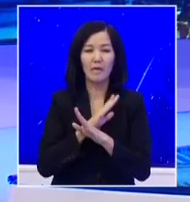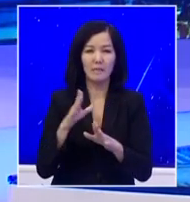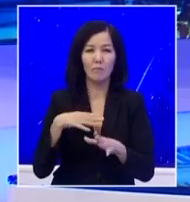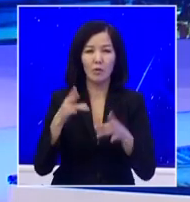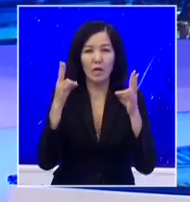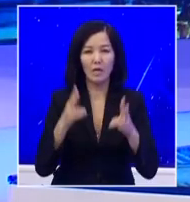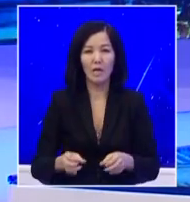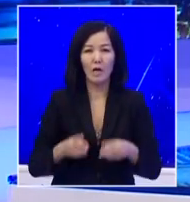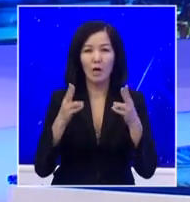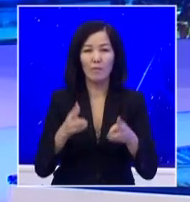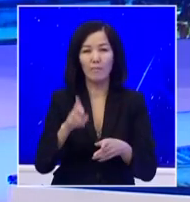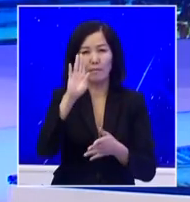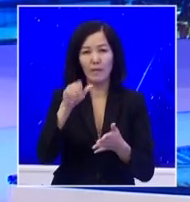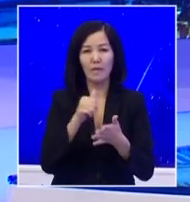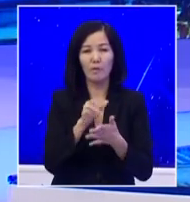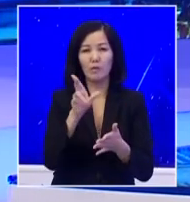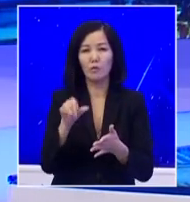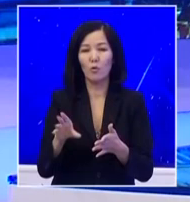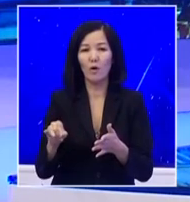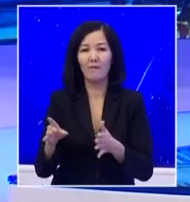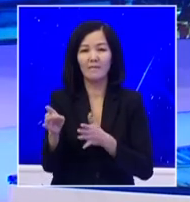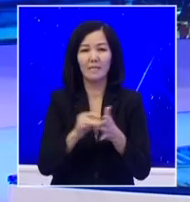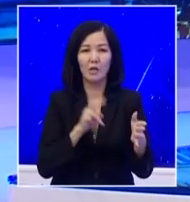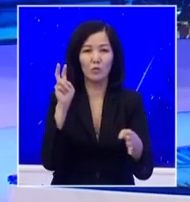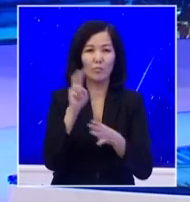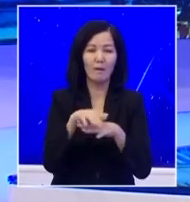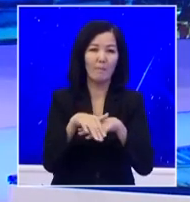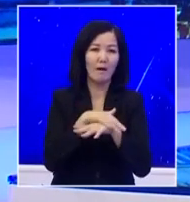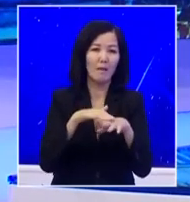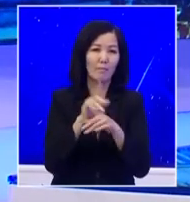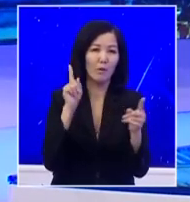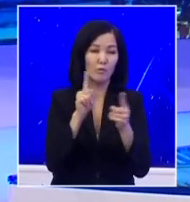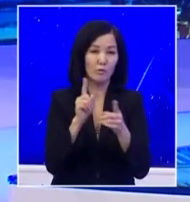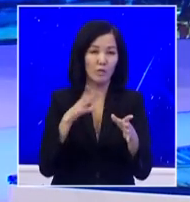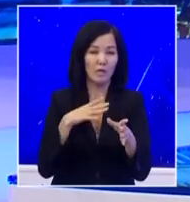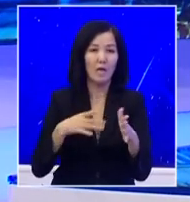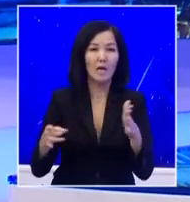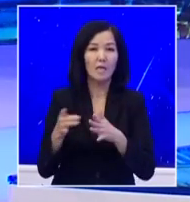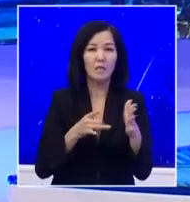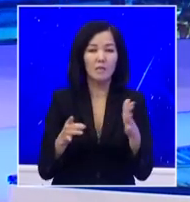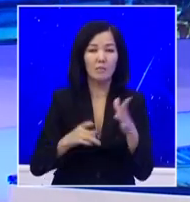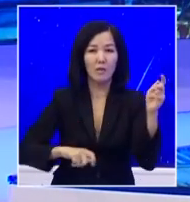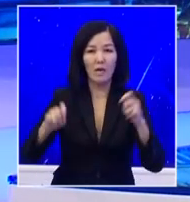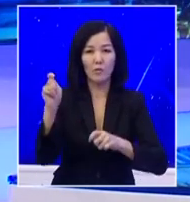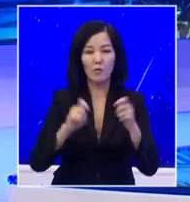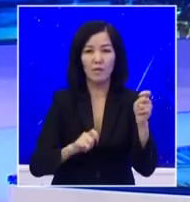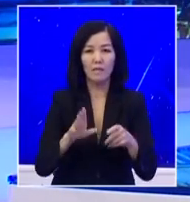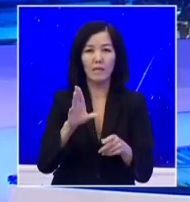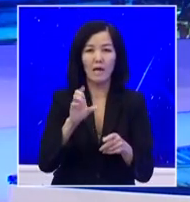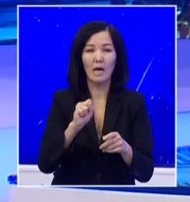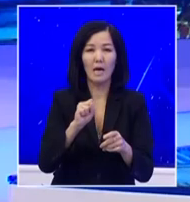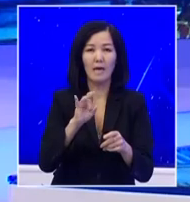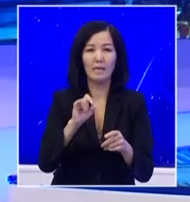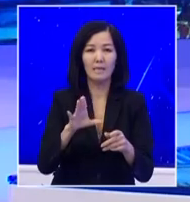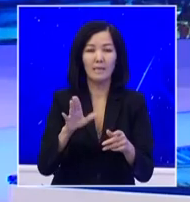апаттың қауіптілігіне қарамастан мемлекет басшысы Қасым-Жомарт Тоқаев жедел барып халыққа демеу көрсетті. Республикамыздың әр өңірі Арыс